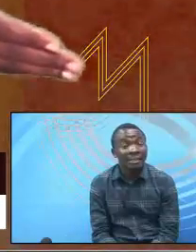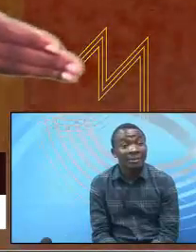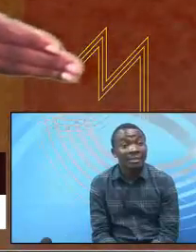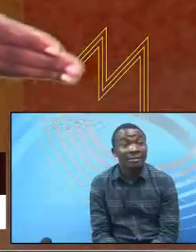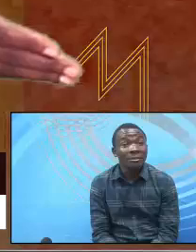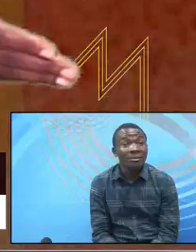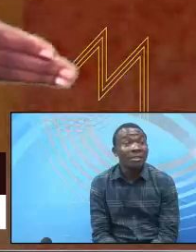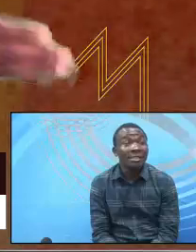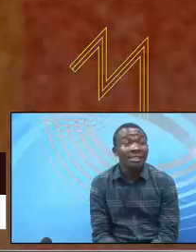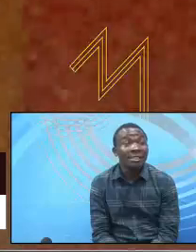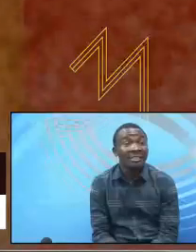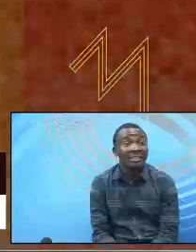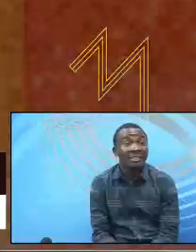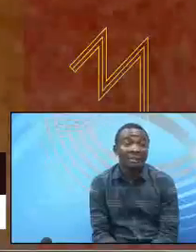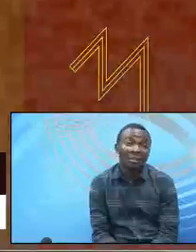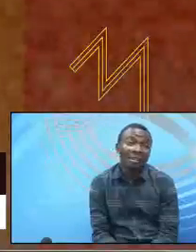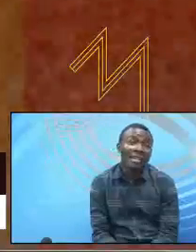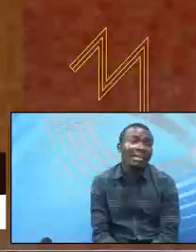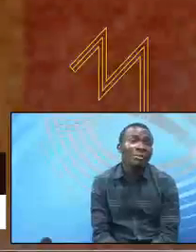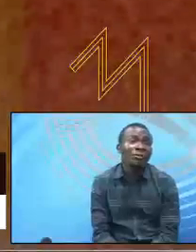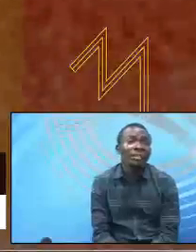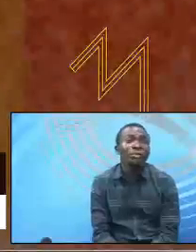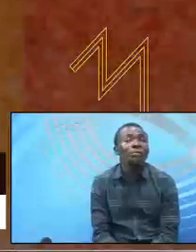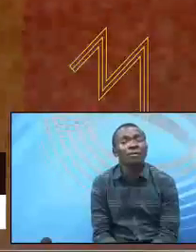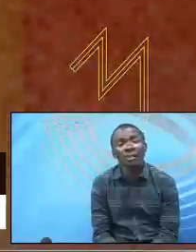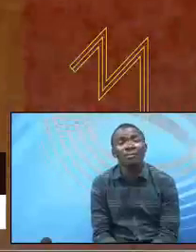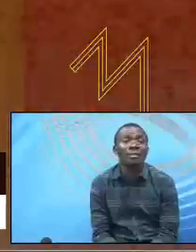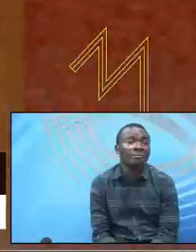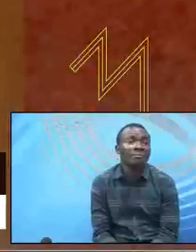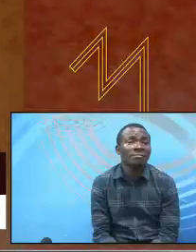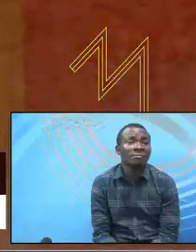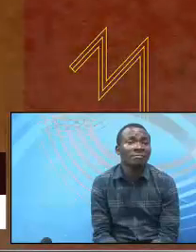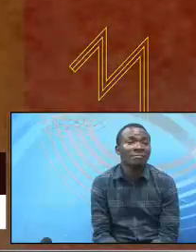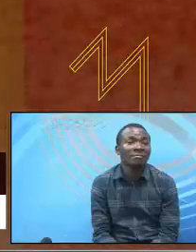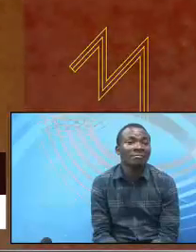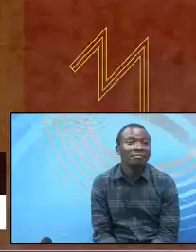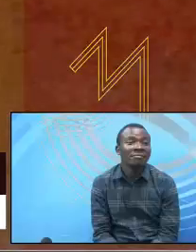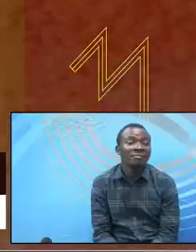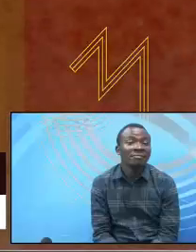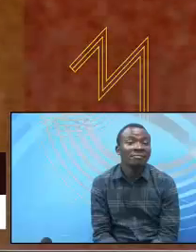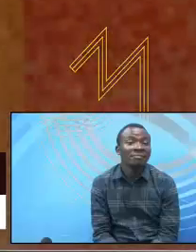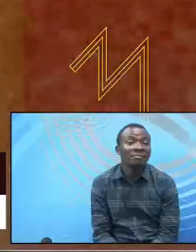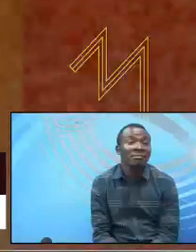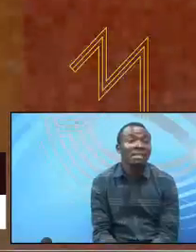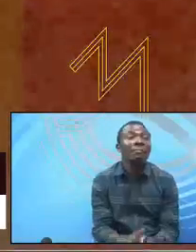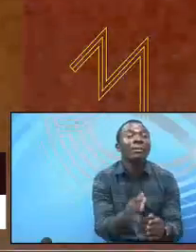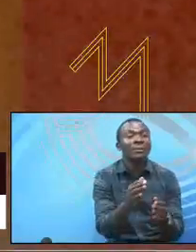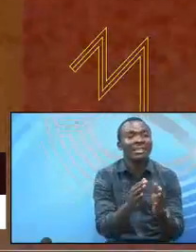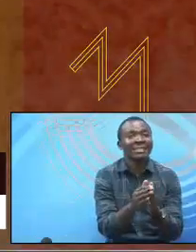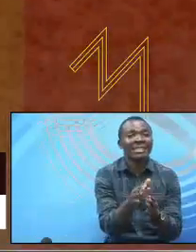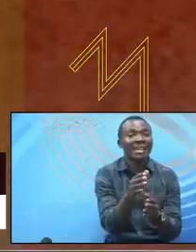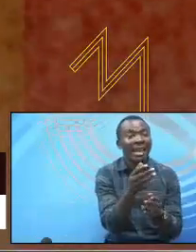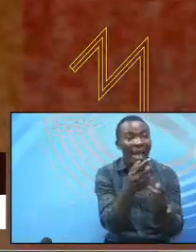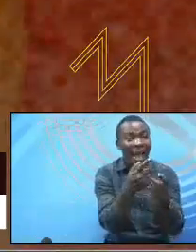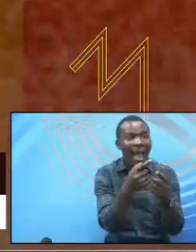umusemuzi ari kuri televiziyo biroroha cyane kandi bidufasha kumva vuba vuba. Ariko ndagira ngo uzi yuko